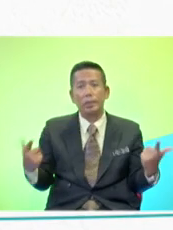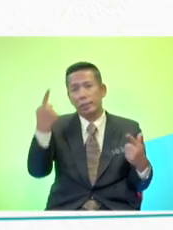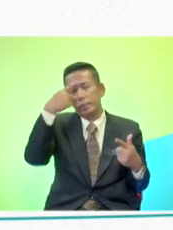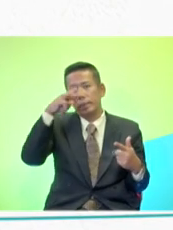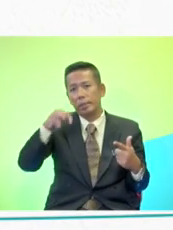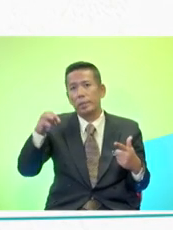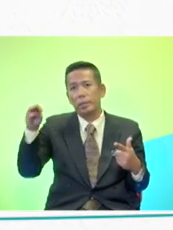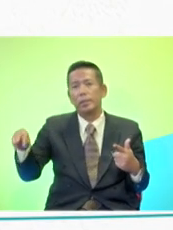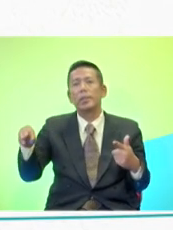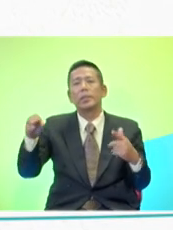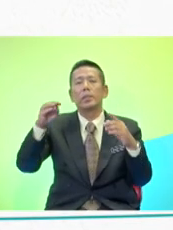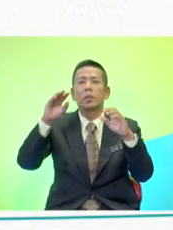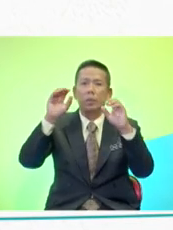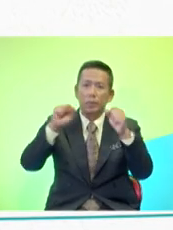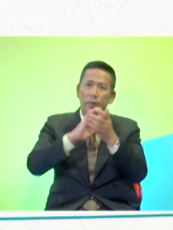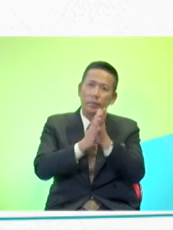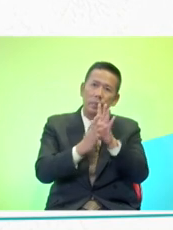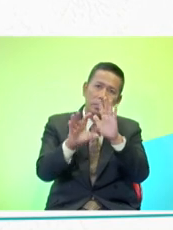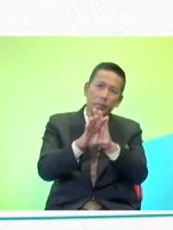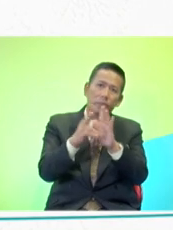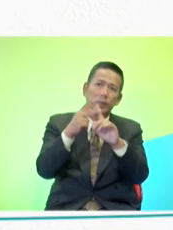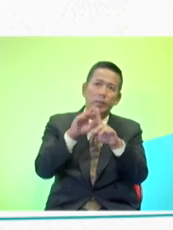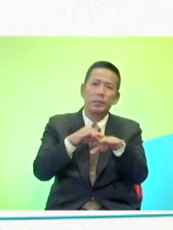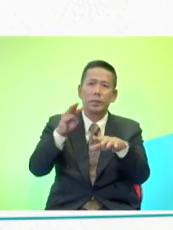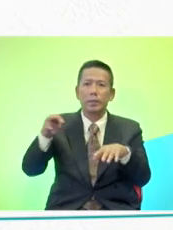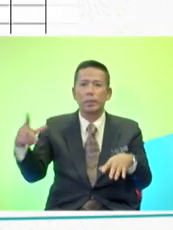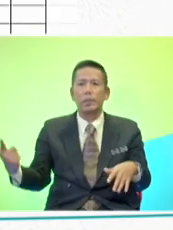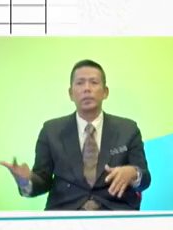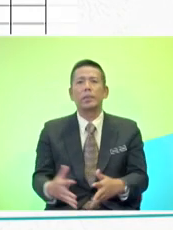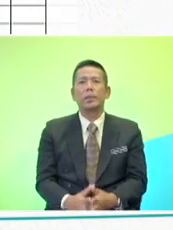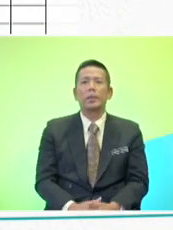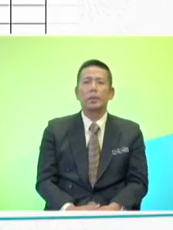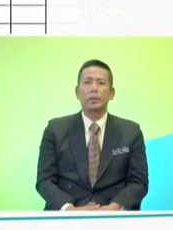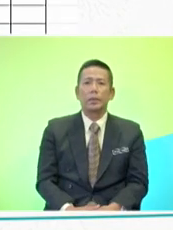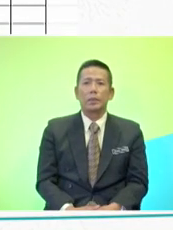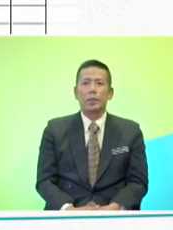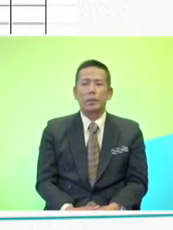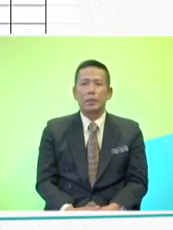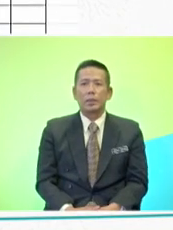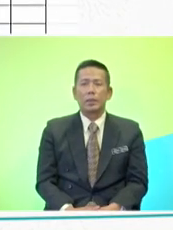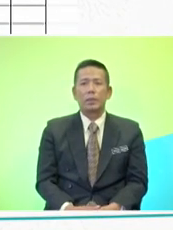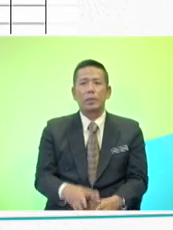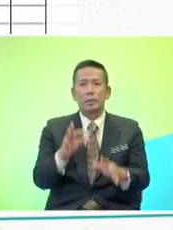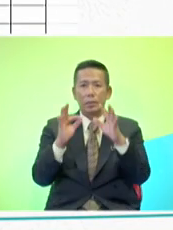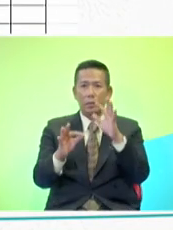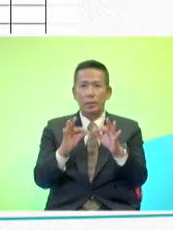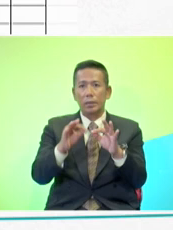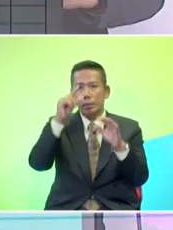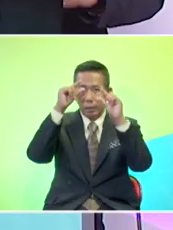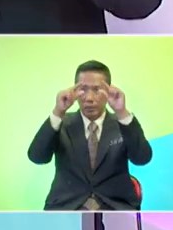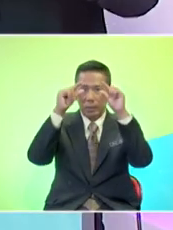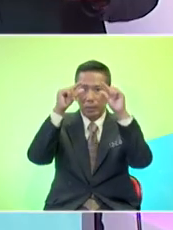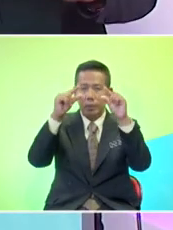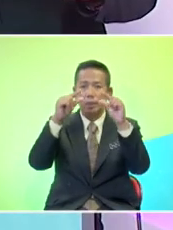yang gak boleh jadi model tempat di murid-murid yang lain juga oke kalau kita guru-guru